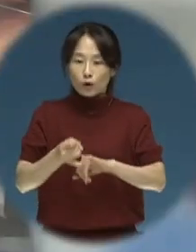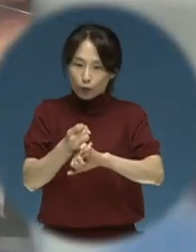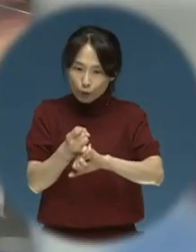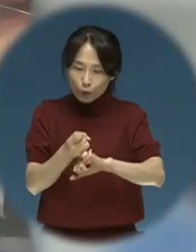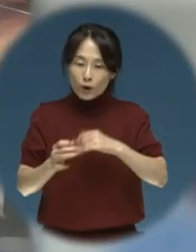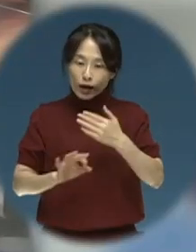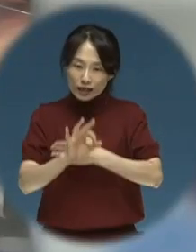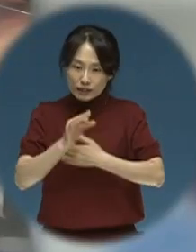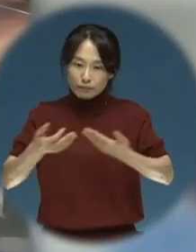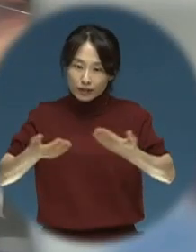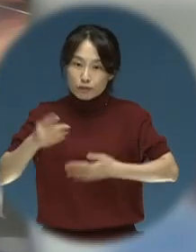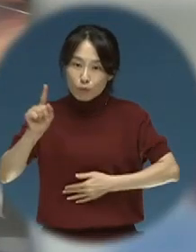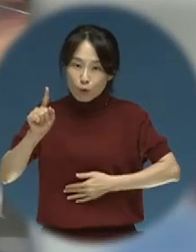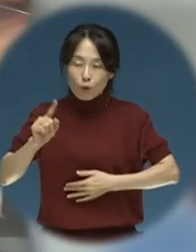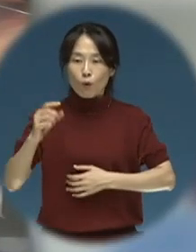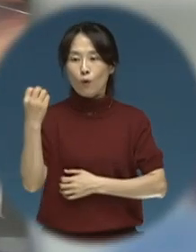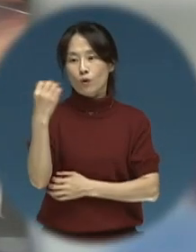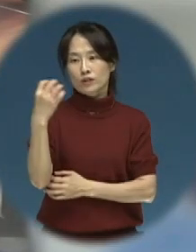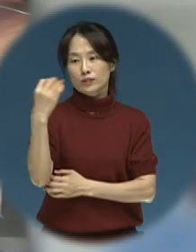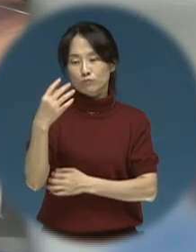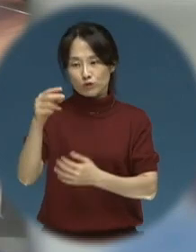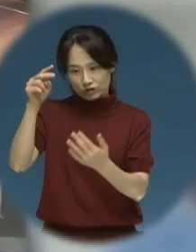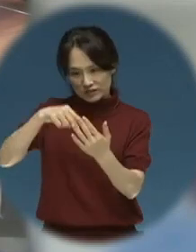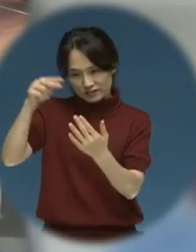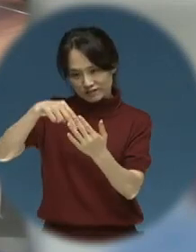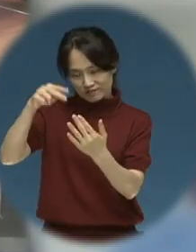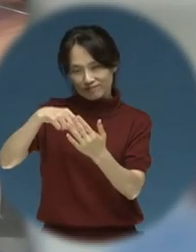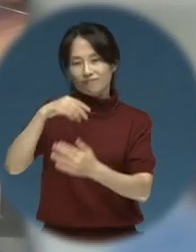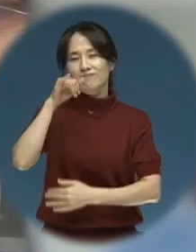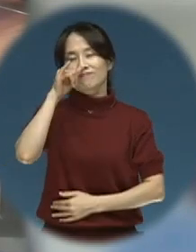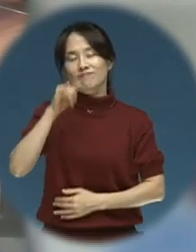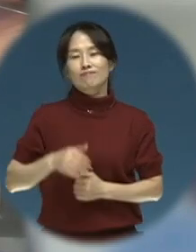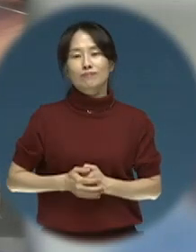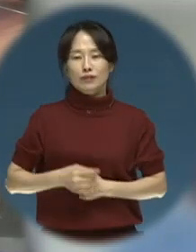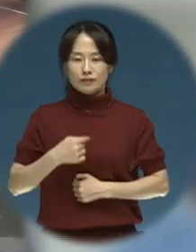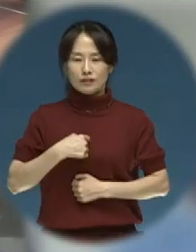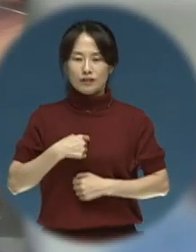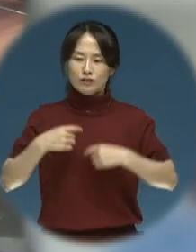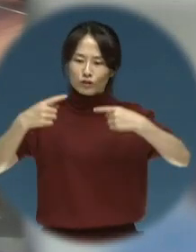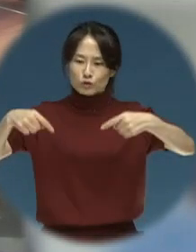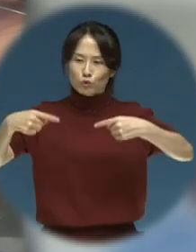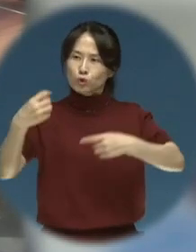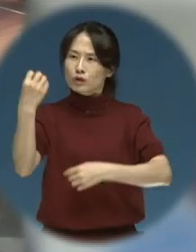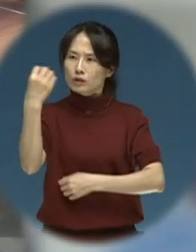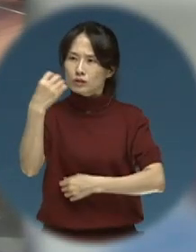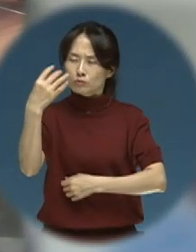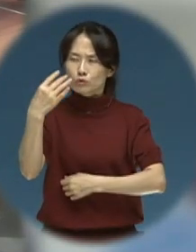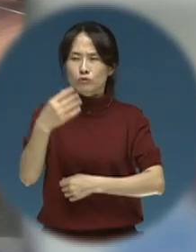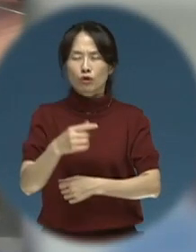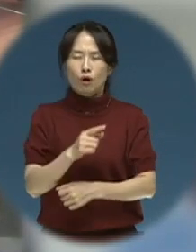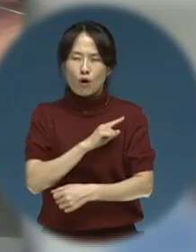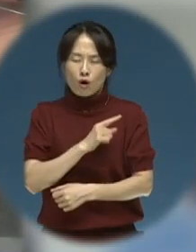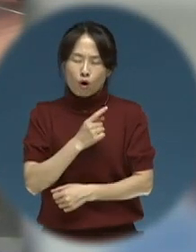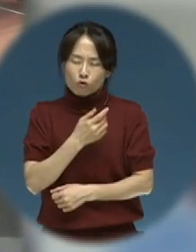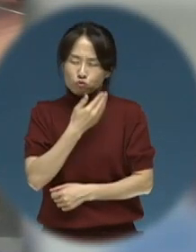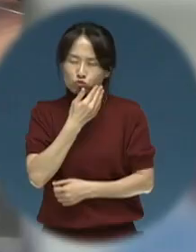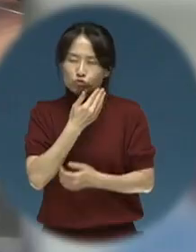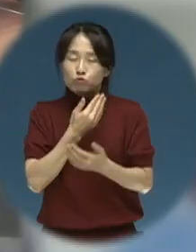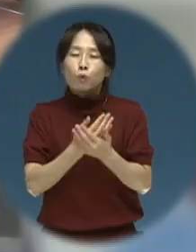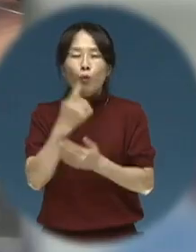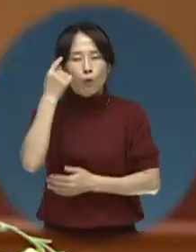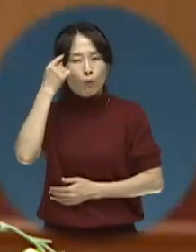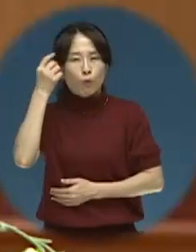일은 신문을 보는 일입니다. 종이신문? 네. 네, 네. 저는 종이신문을 굉장히 가치를 두는